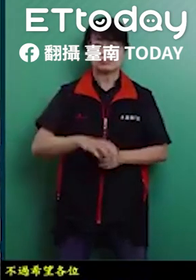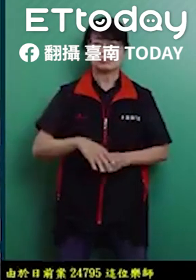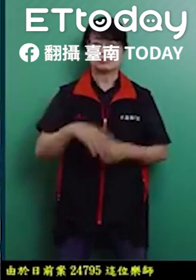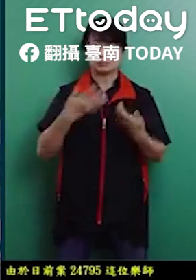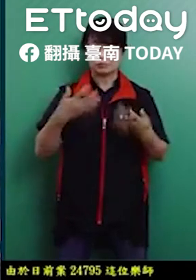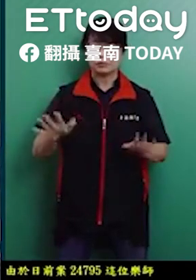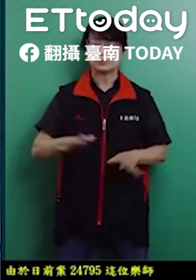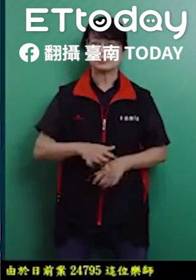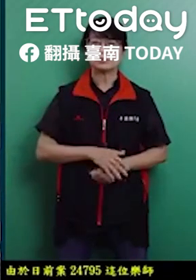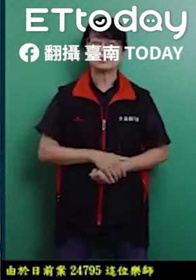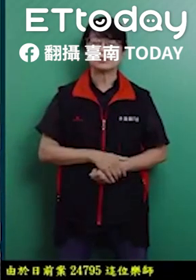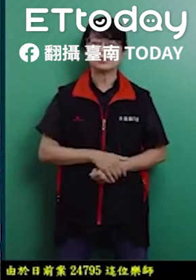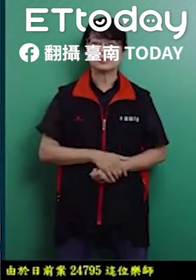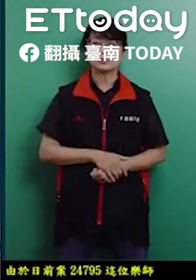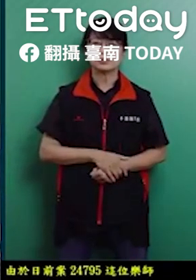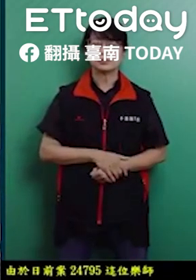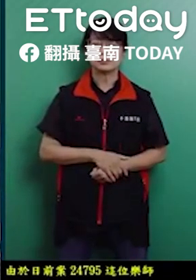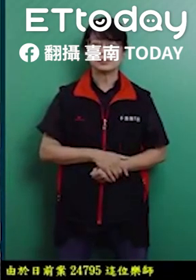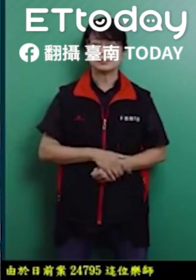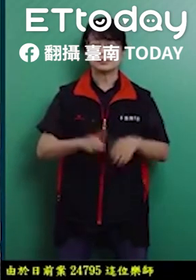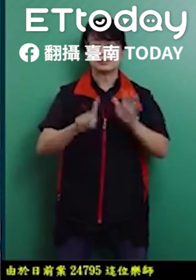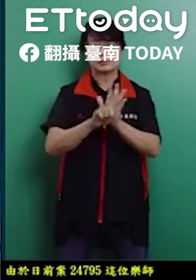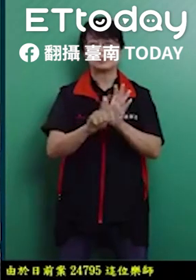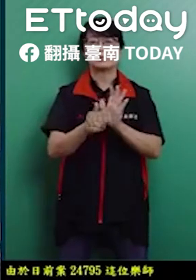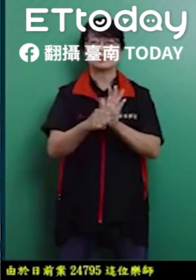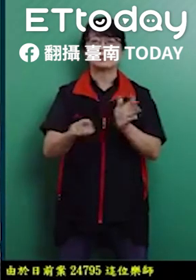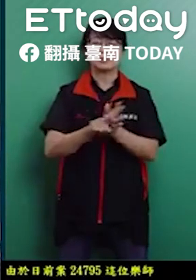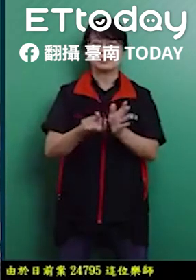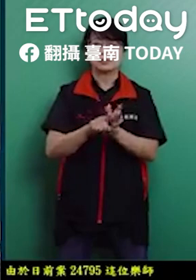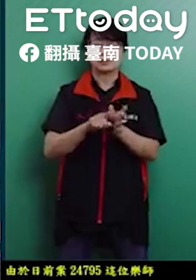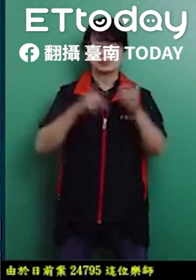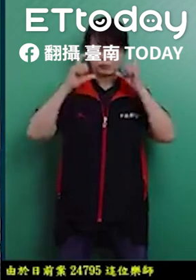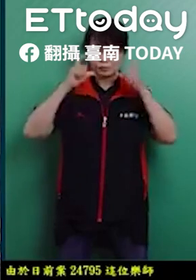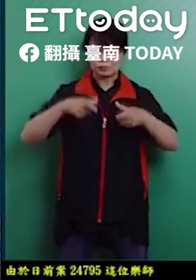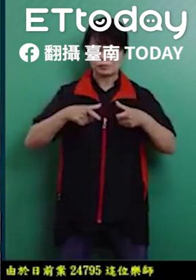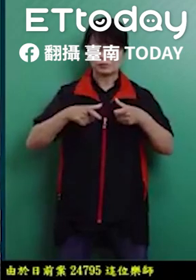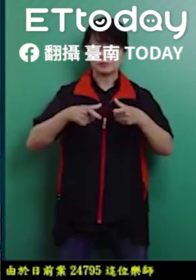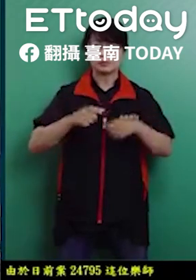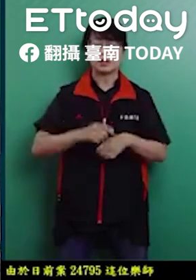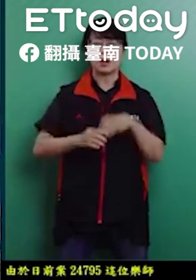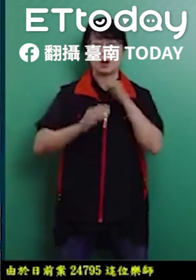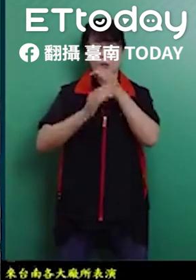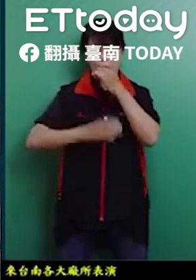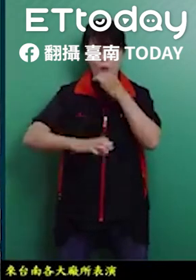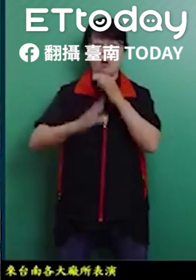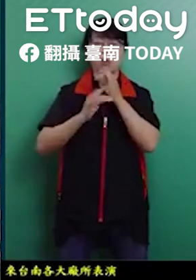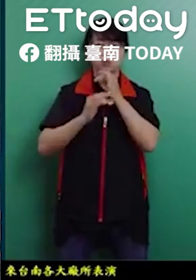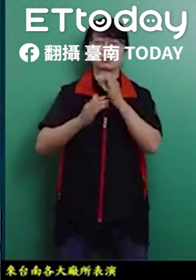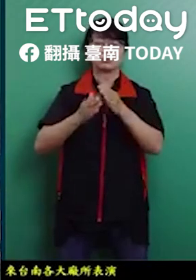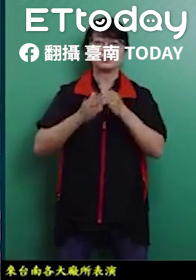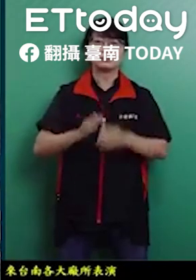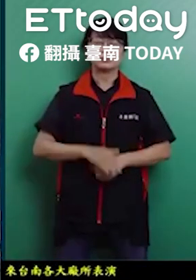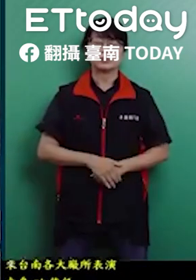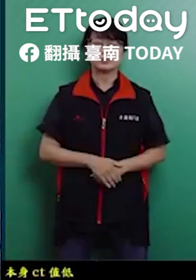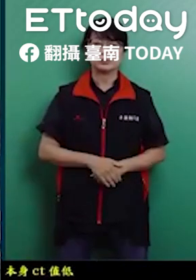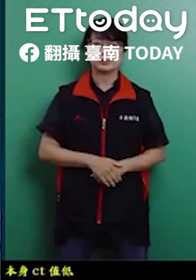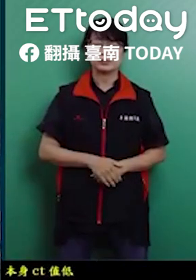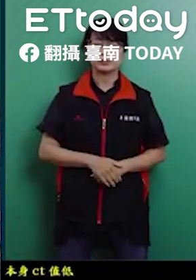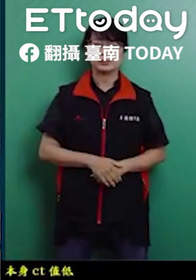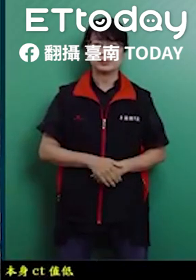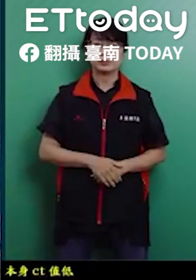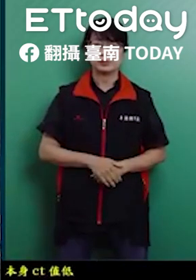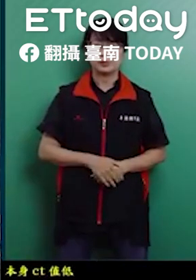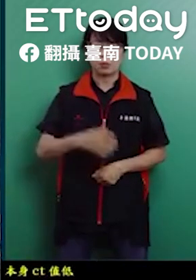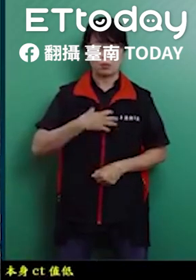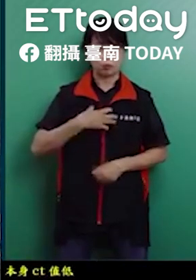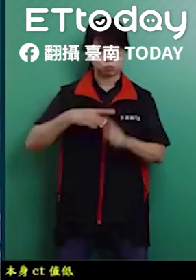又是本身就表演的时候必须把这个口罩拿下来用力吹奏，哦，然后当然这个就风